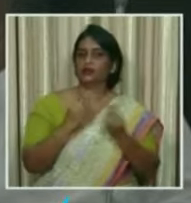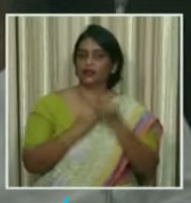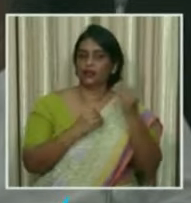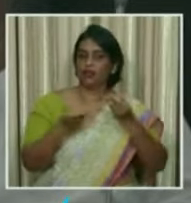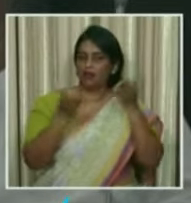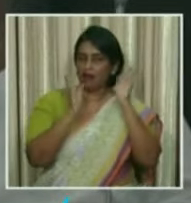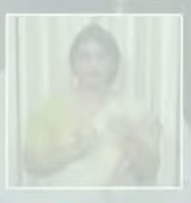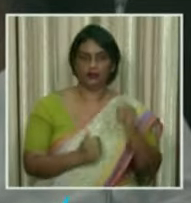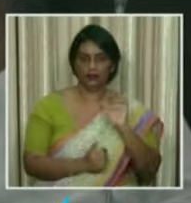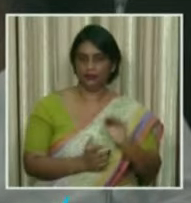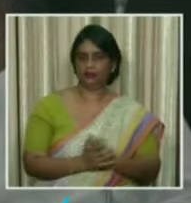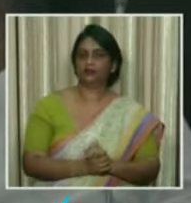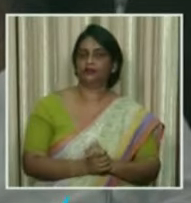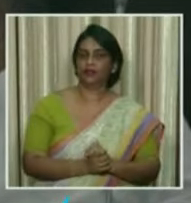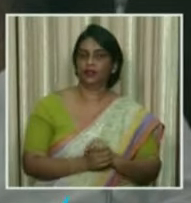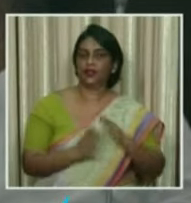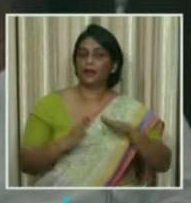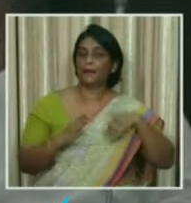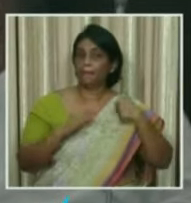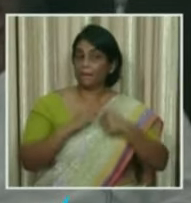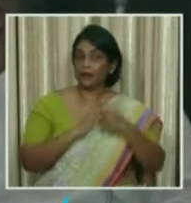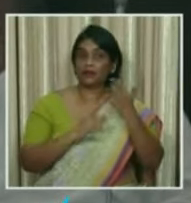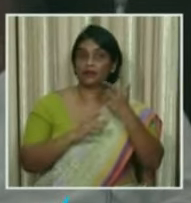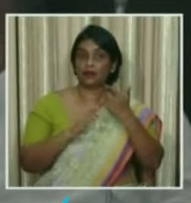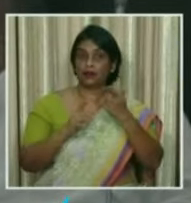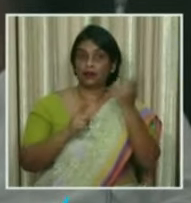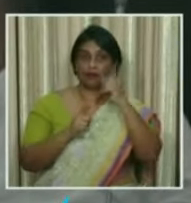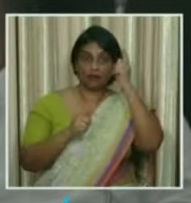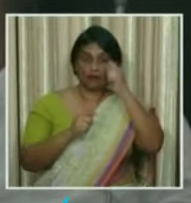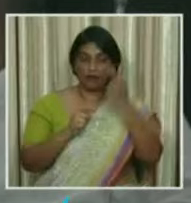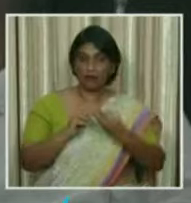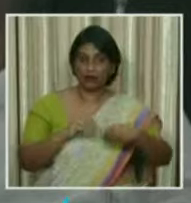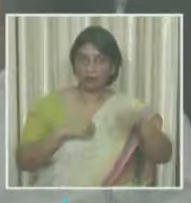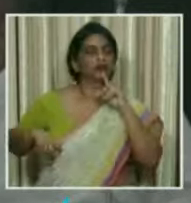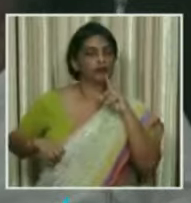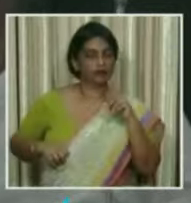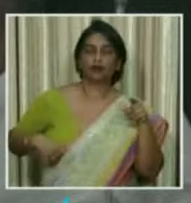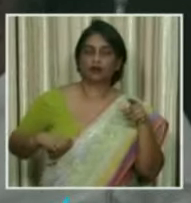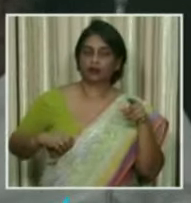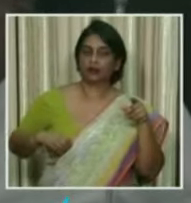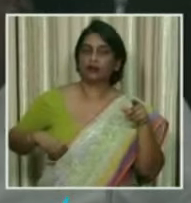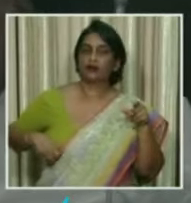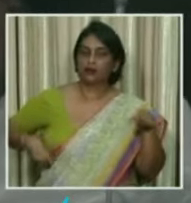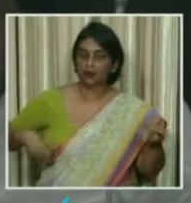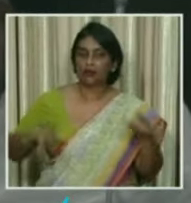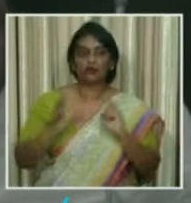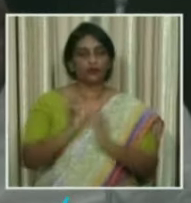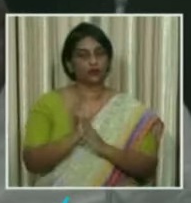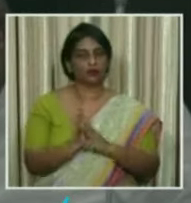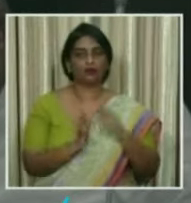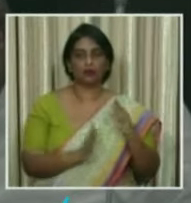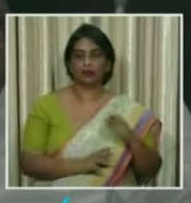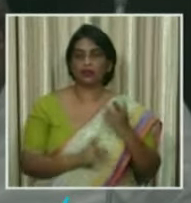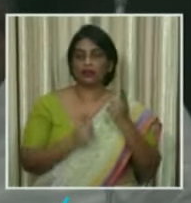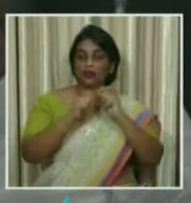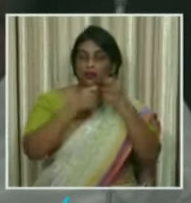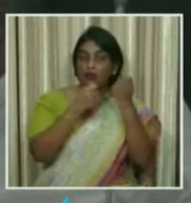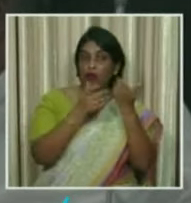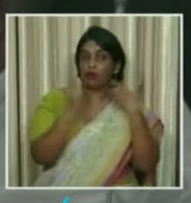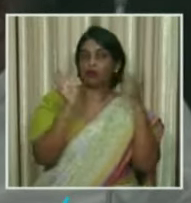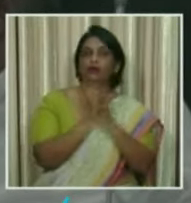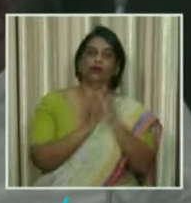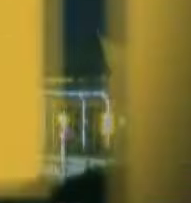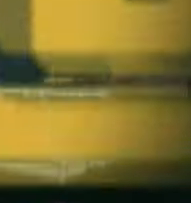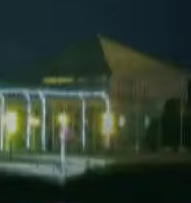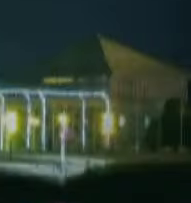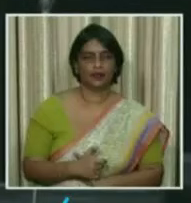අවසාන දිනට ගෙනල්ලා තියෙනවා. විදුහල්පතිරුන්ගේ දීමනා වැඩි කරන්නයි කියන යෝජනාවත් අපි ගෙනල්ලා තිනවා. ඒක අර කමිටුව මගින් සෙසු දීමනාත් එක්ක සලකා බලන බවට